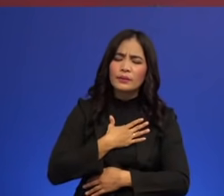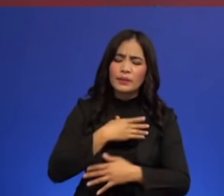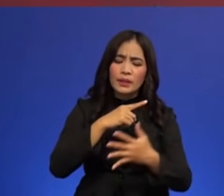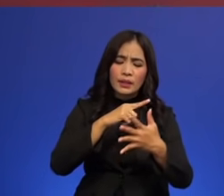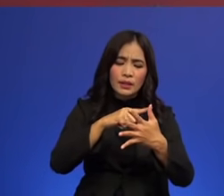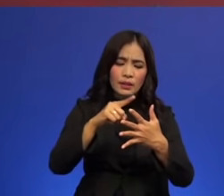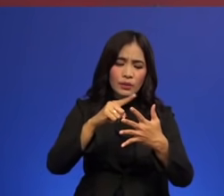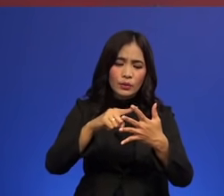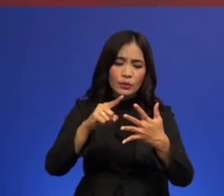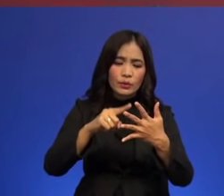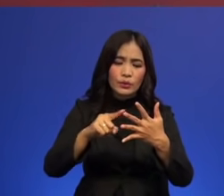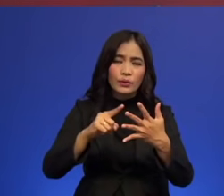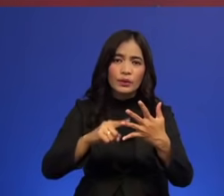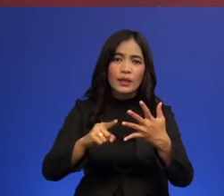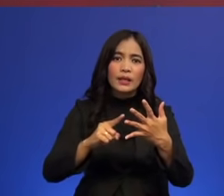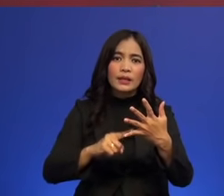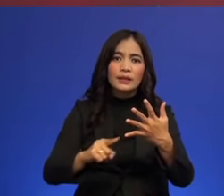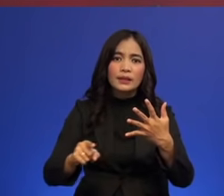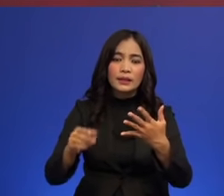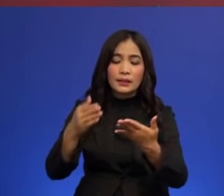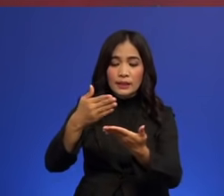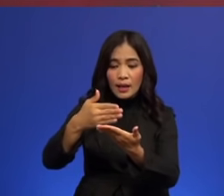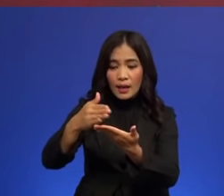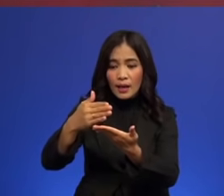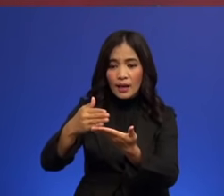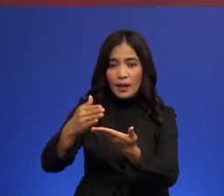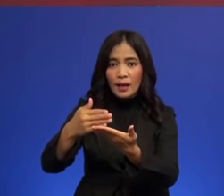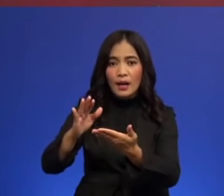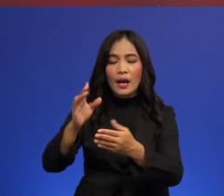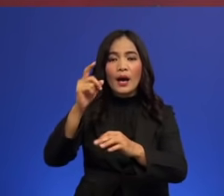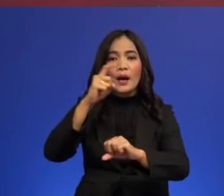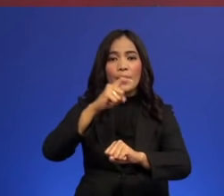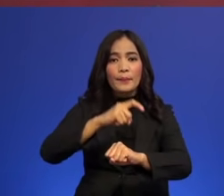ajarku menghitung sisa